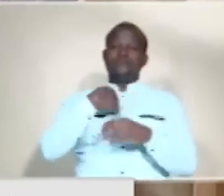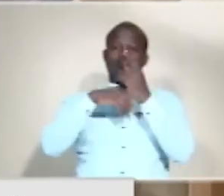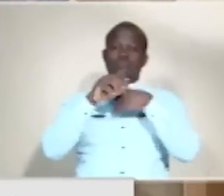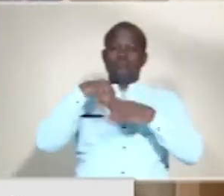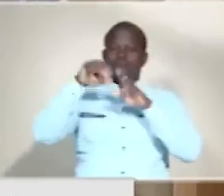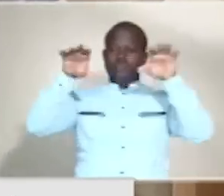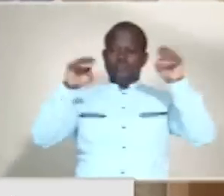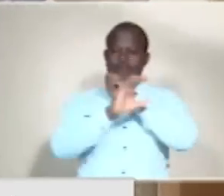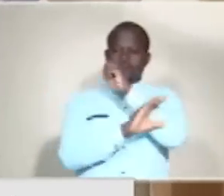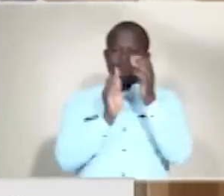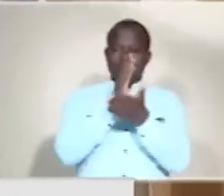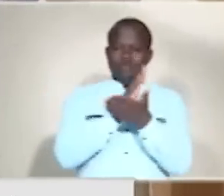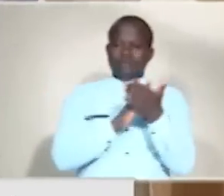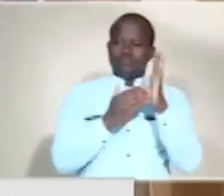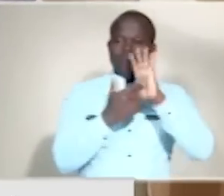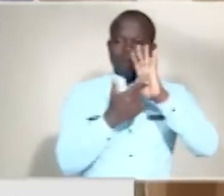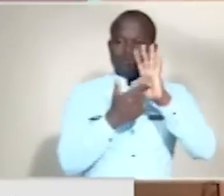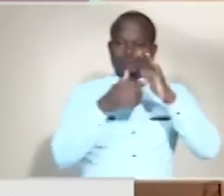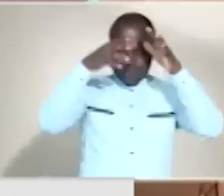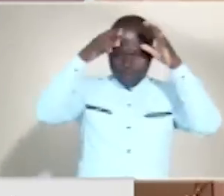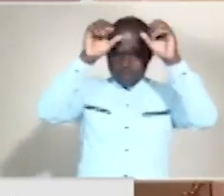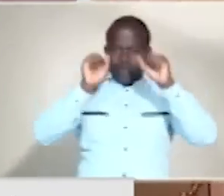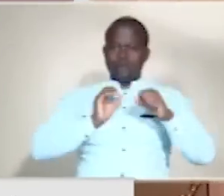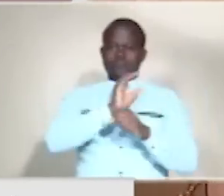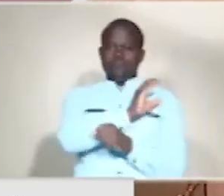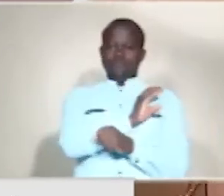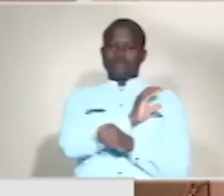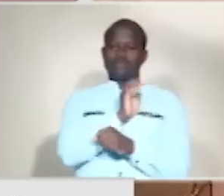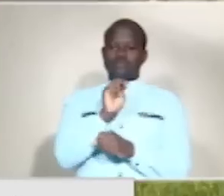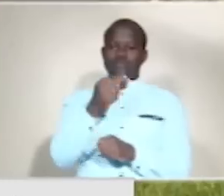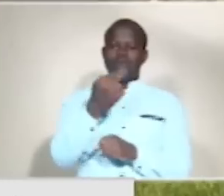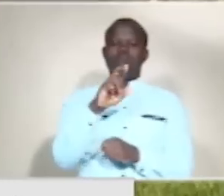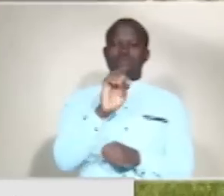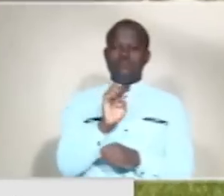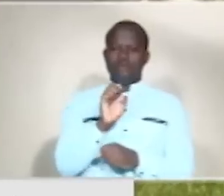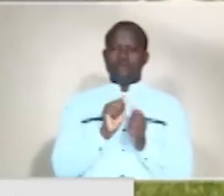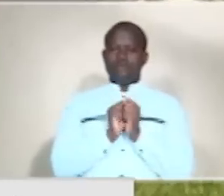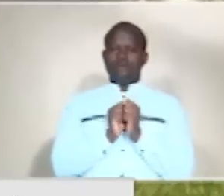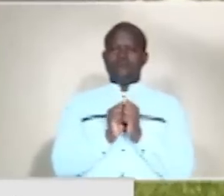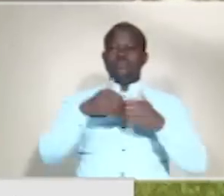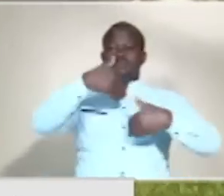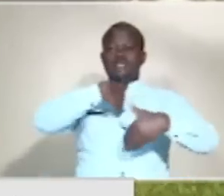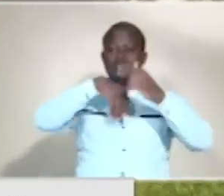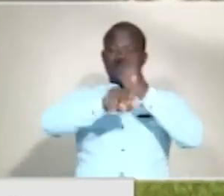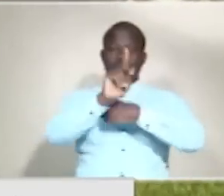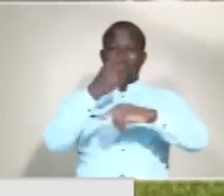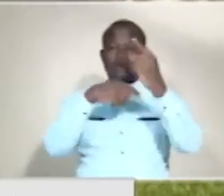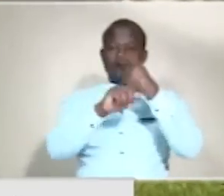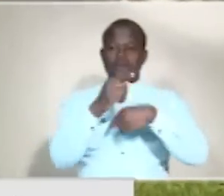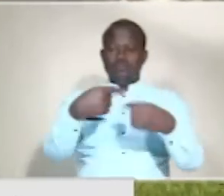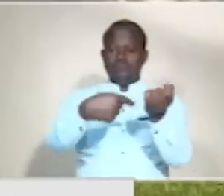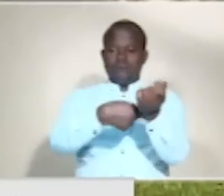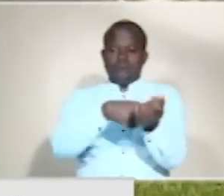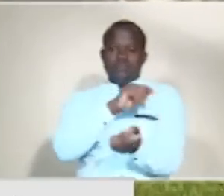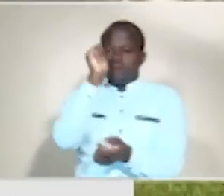gihugu ndetse bimwe na bimwe biragarukwaho na perezida w'iyi komisiyo Umuhire Adri. Abafite ubumuga bavurirwa